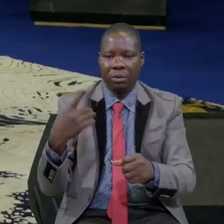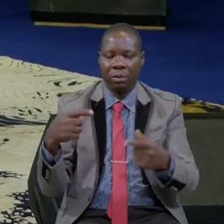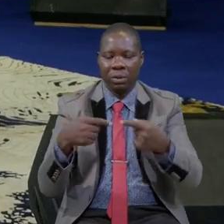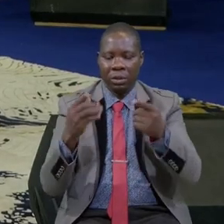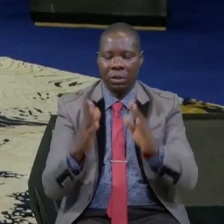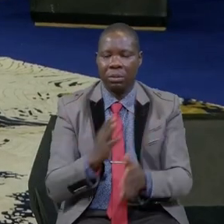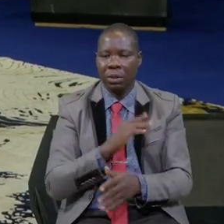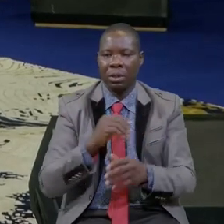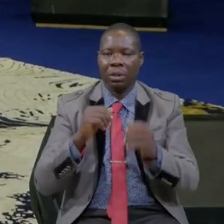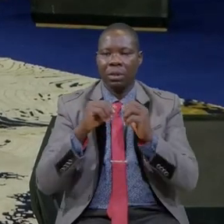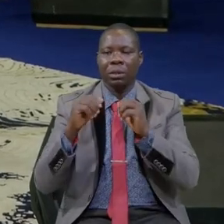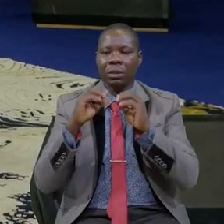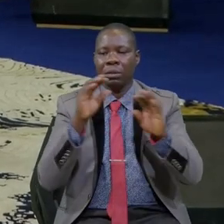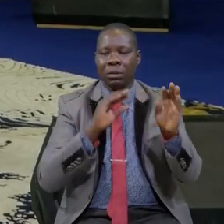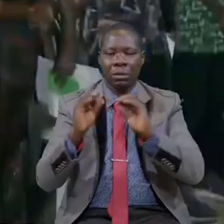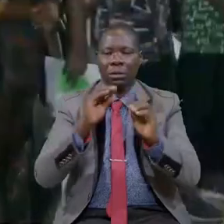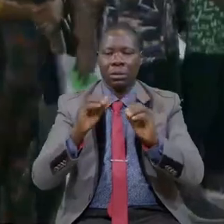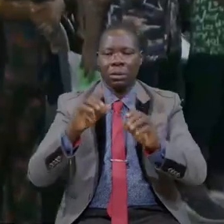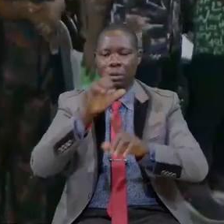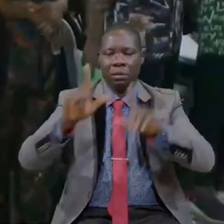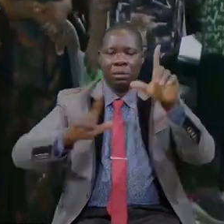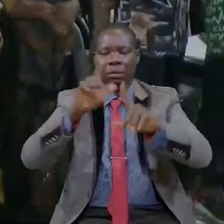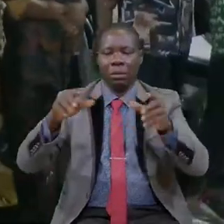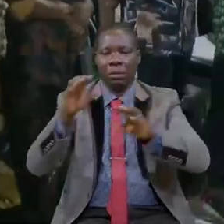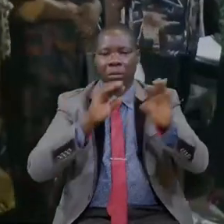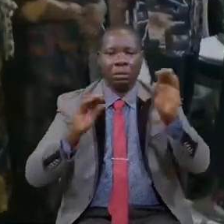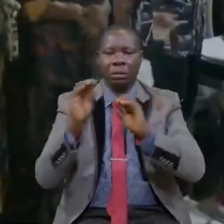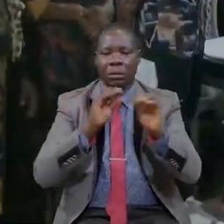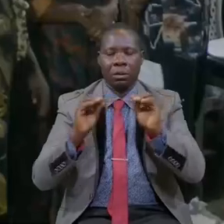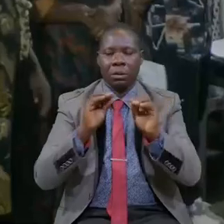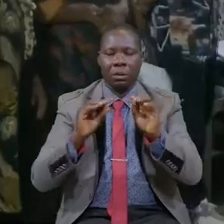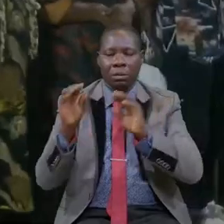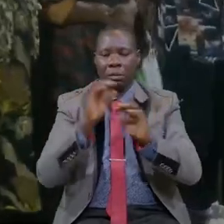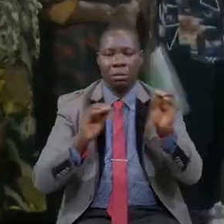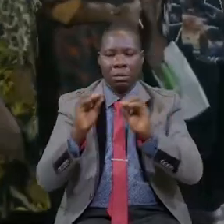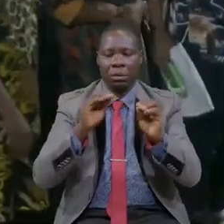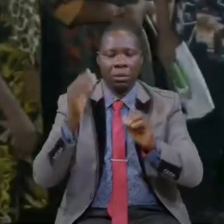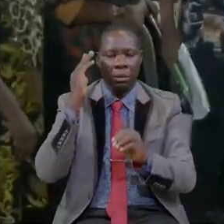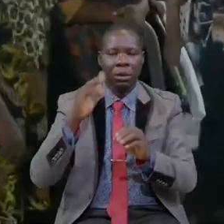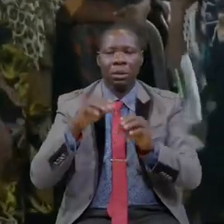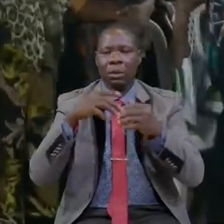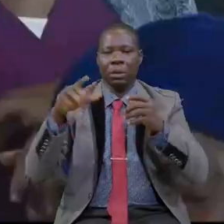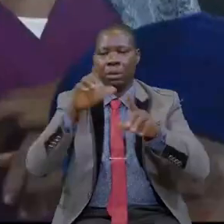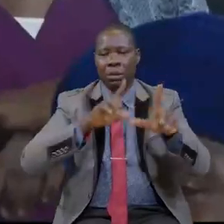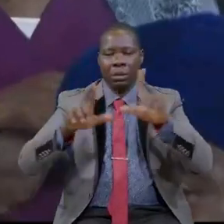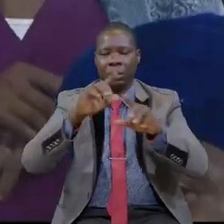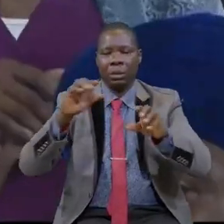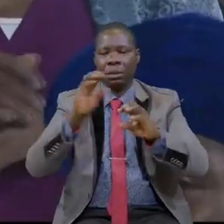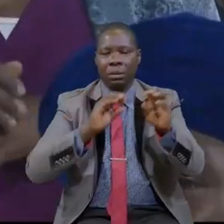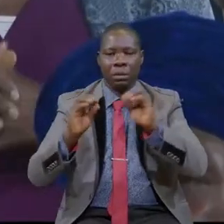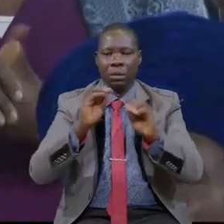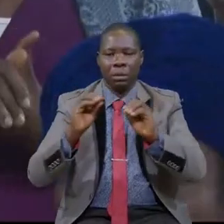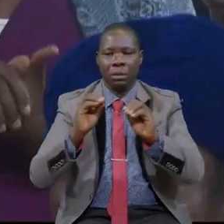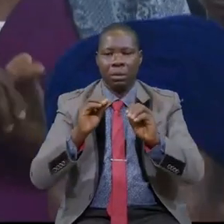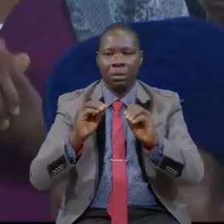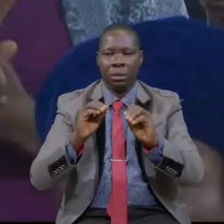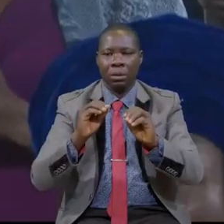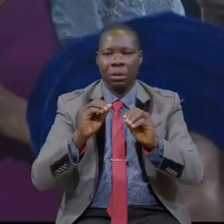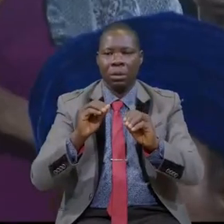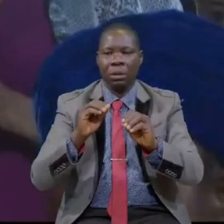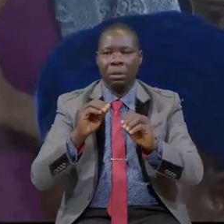rien. Aidez-moi, crie rien et rien, crie rien, crie